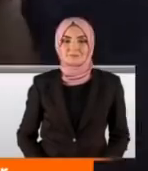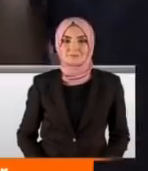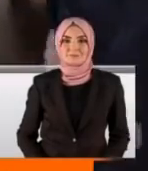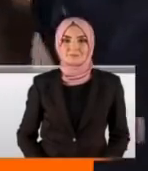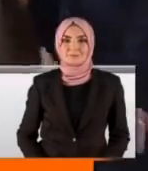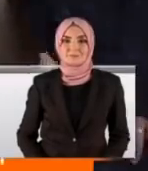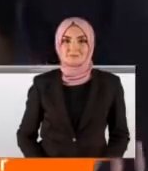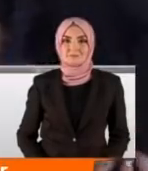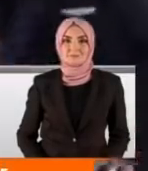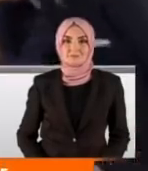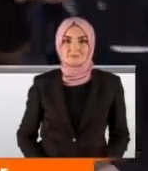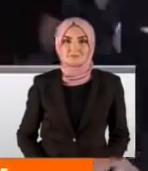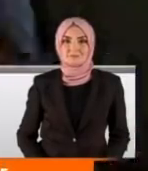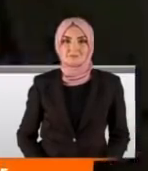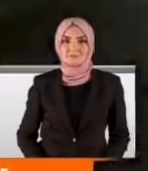yapıyorlar.